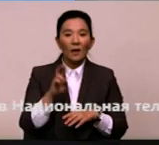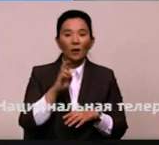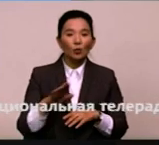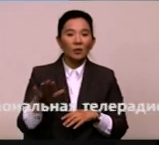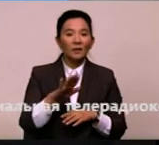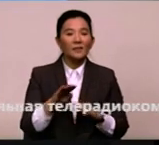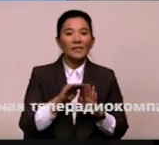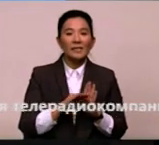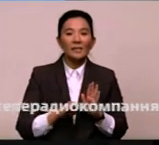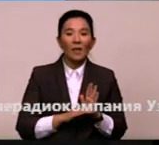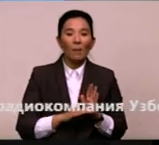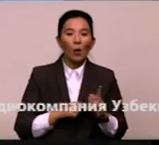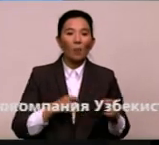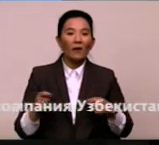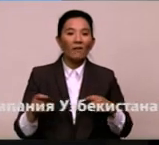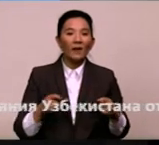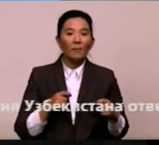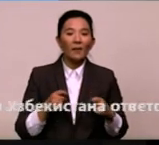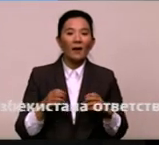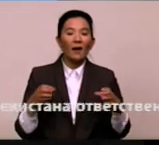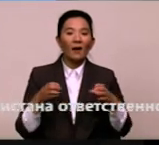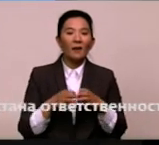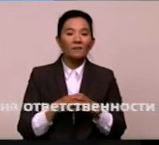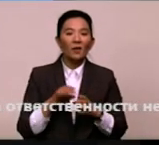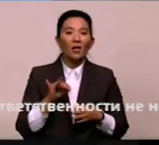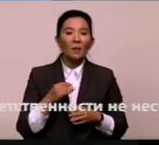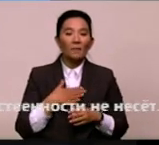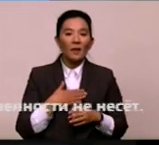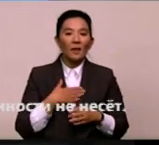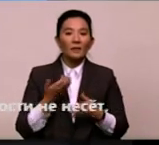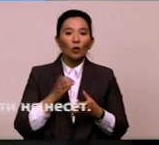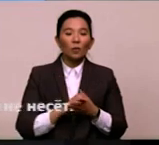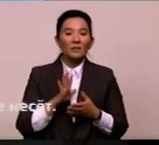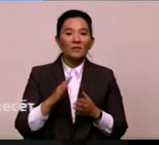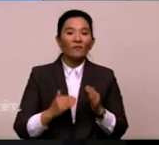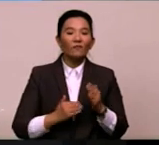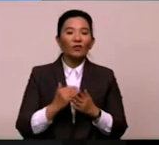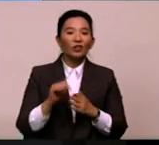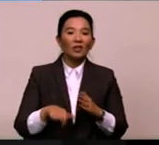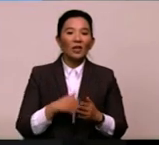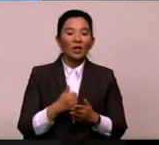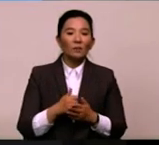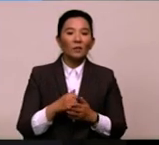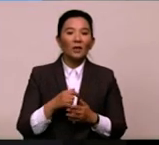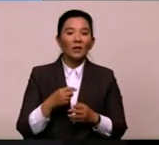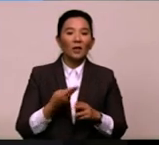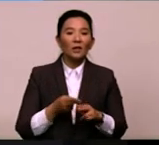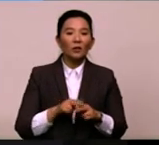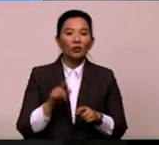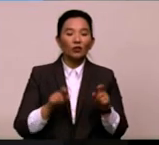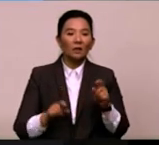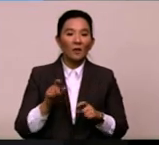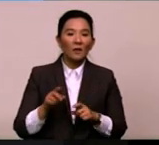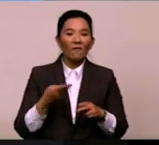государственная система управления в ханстве. И мы ознакомимся с вами с вышестоящими должностными чинами в